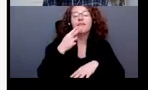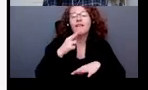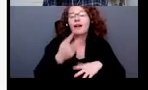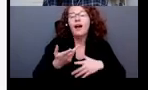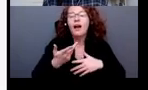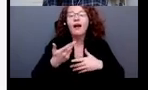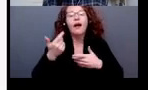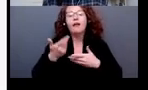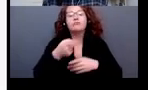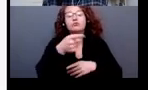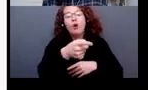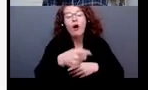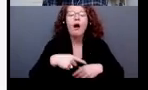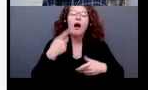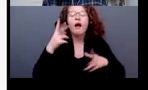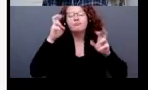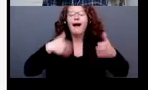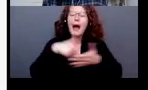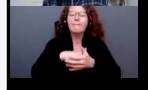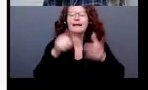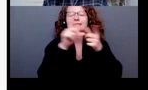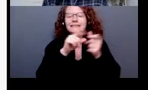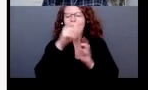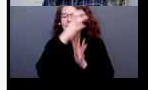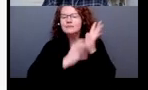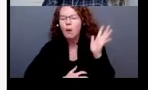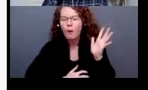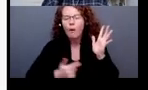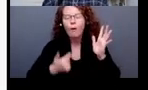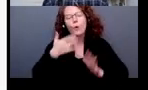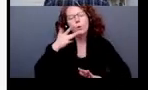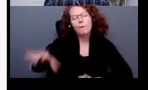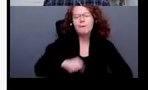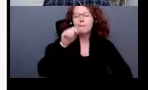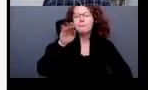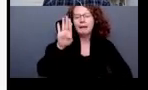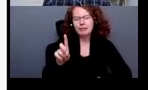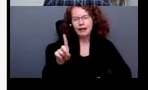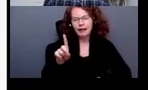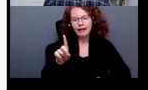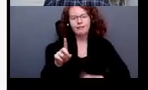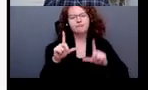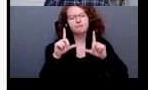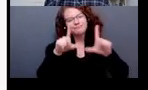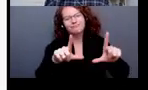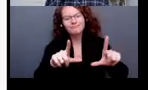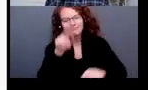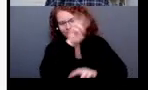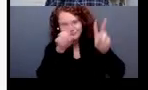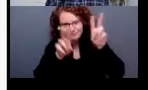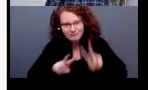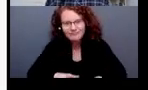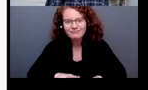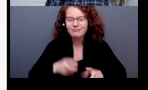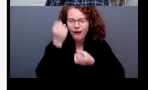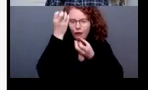d'une description. Là, le fait de réutiliser la matière qu'on avait qui provenait en fait de cette contrainte de terrain d'Anaïs hein, qu'elle a